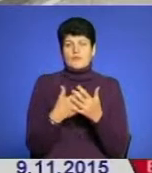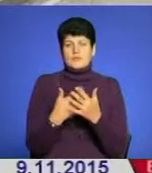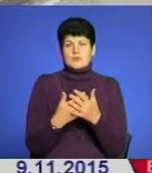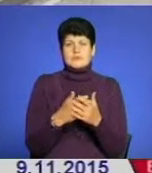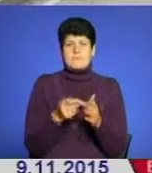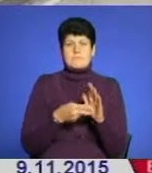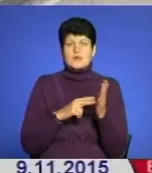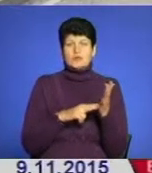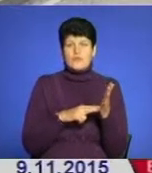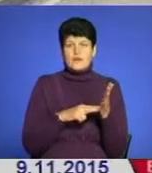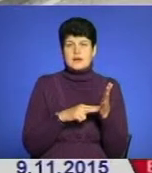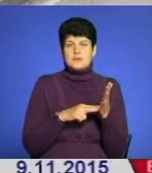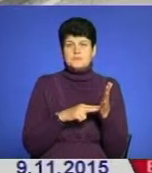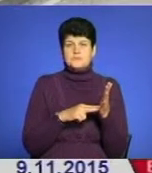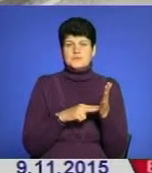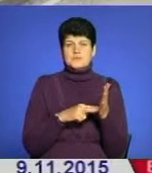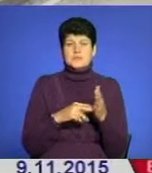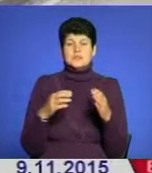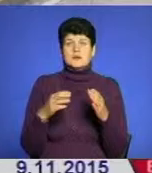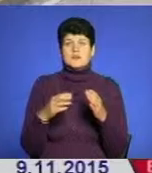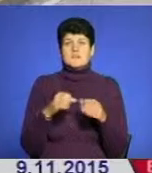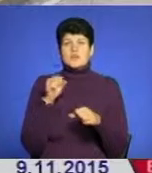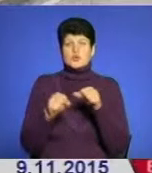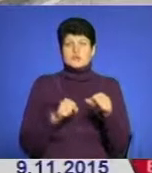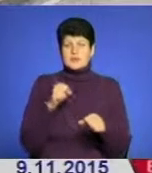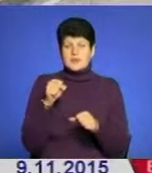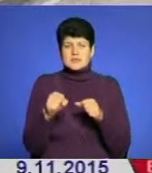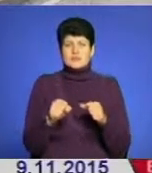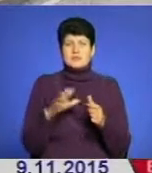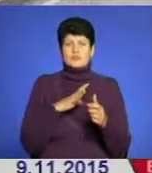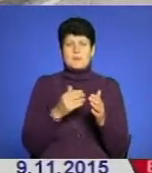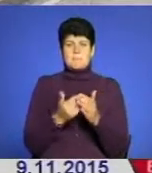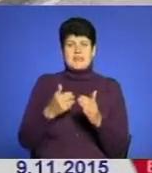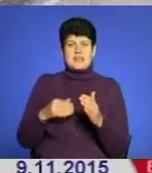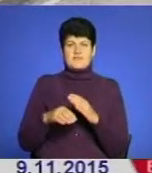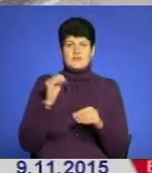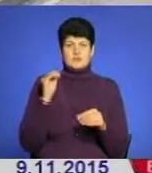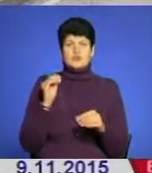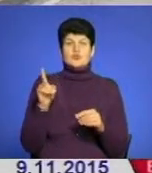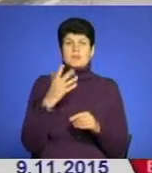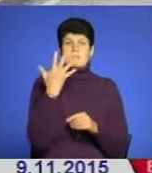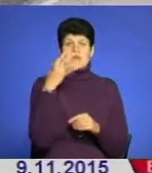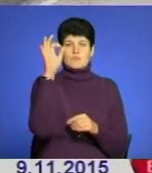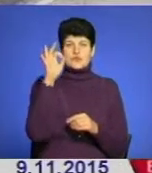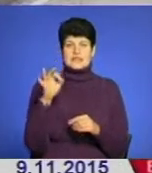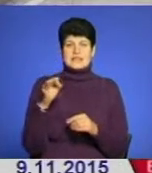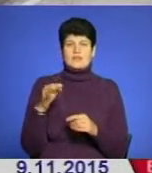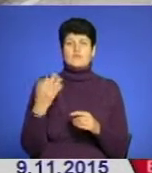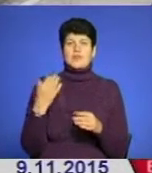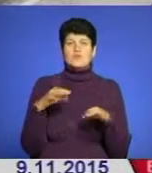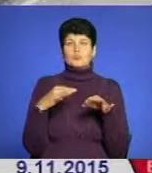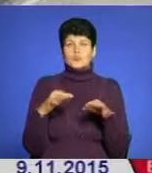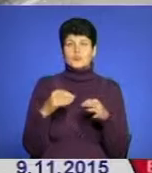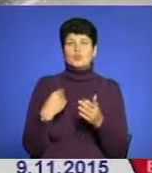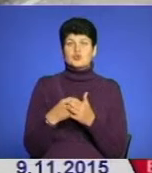і планувалися з компанії «Я за велосипед», яка приходила перед виборами, щоб 5% автомобільного бюджету